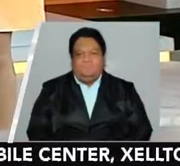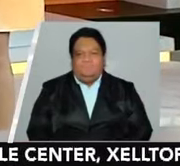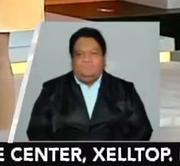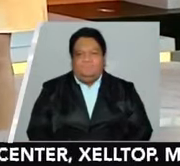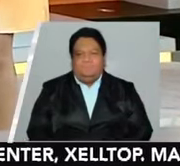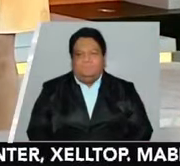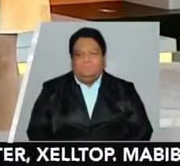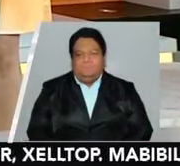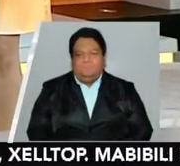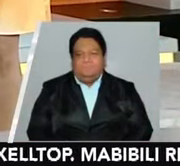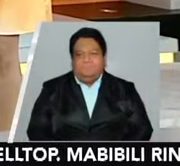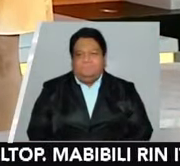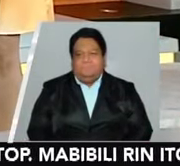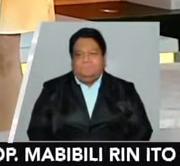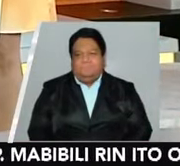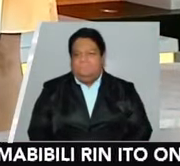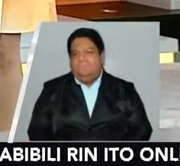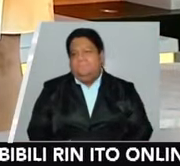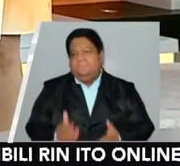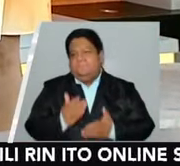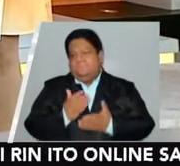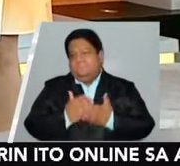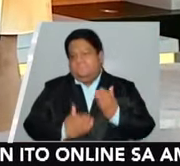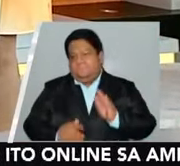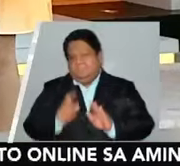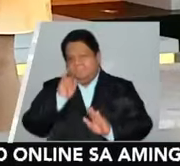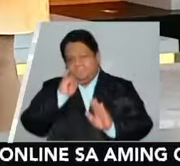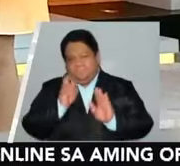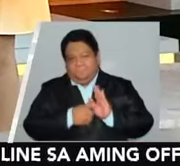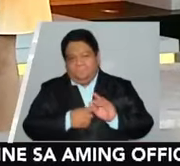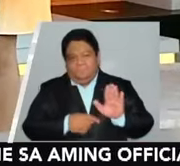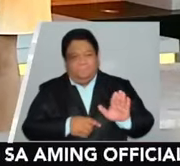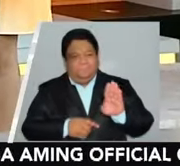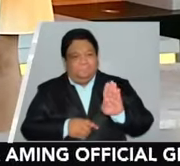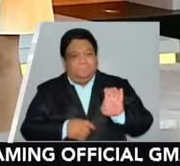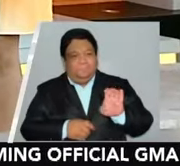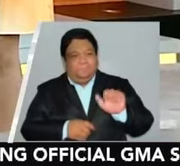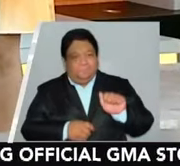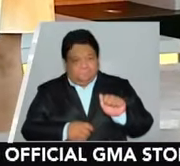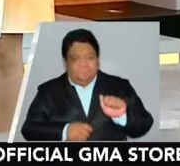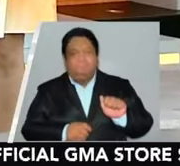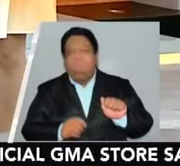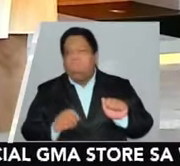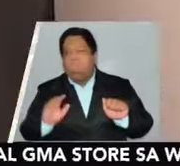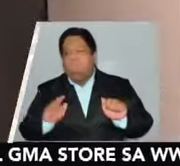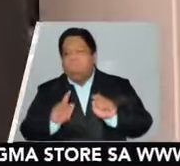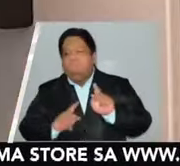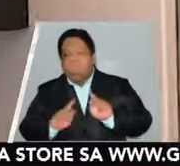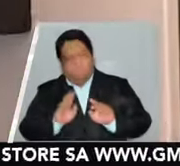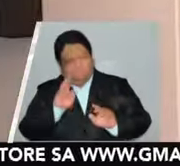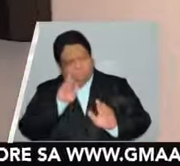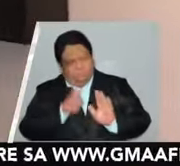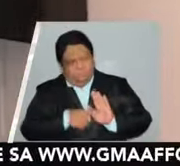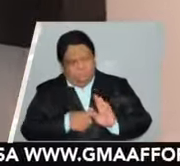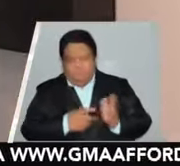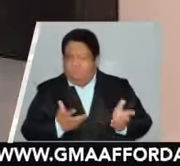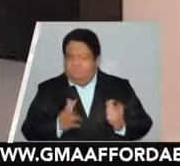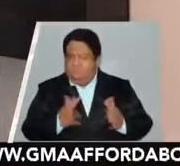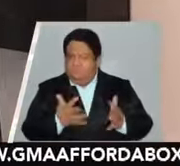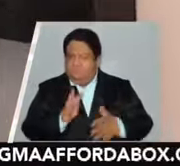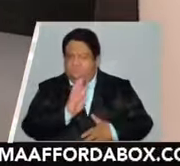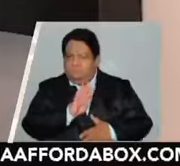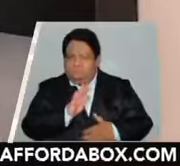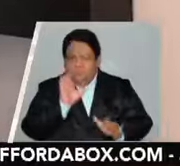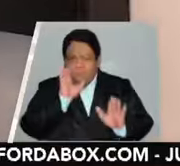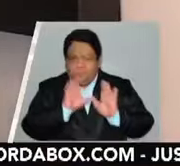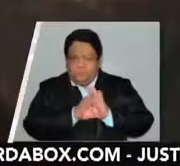napansin ng ilang followers ni Bea Alonzo na wala na ang mga litrato nila ni Dominic Roque sa kanyang Instagram account. Kabilang dyan ang photos